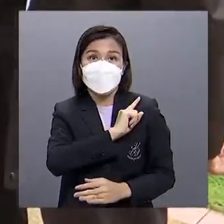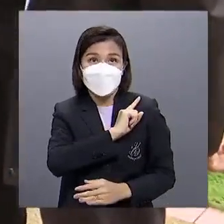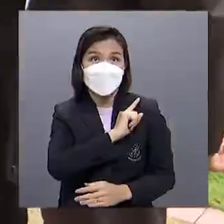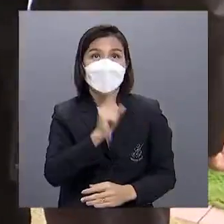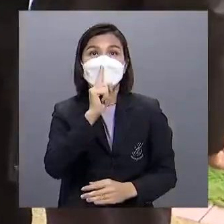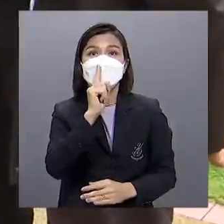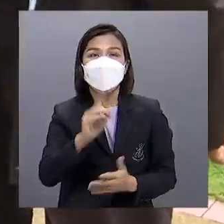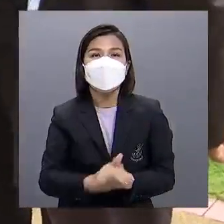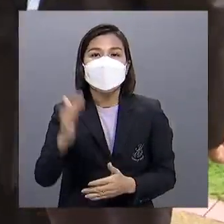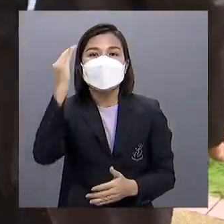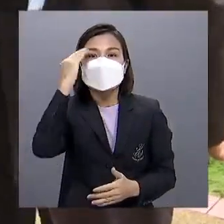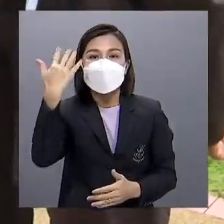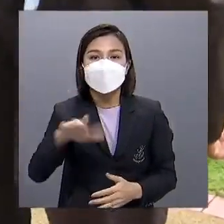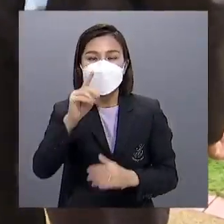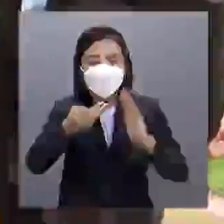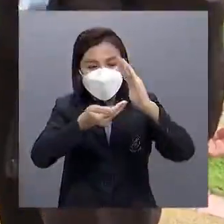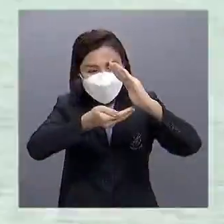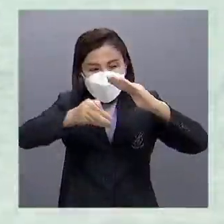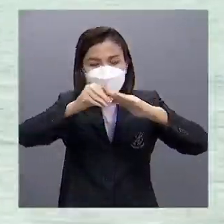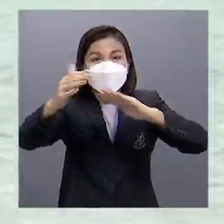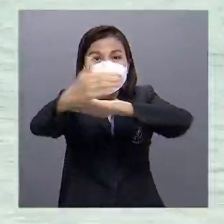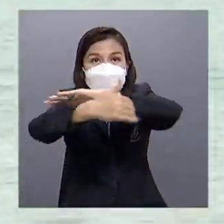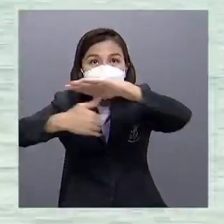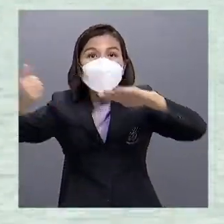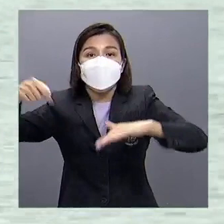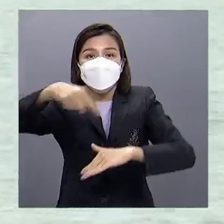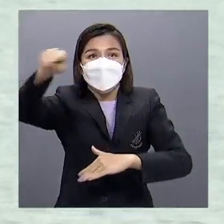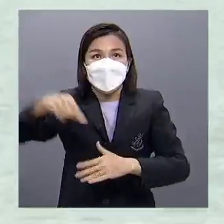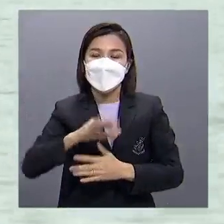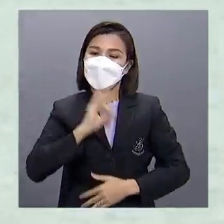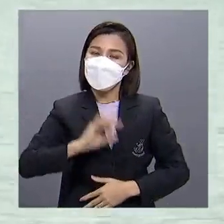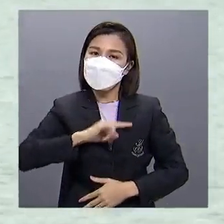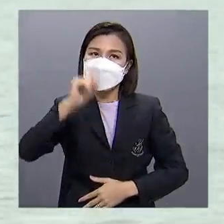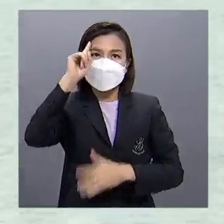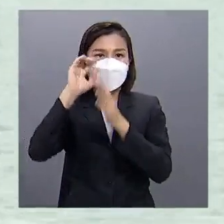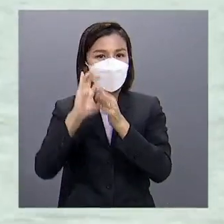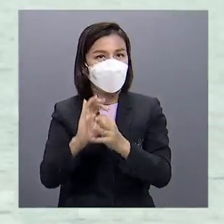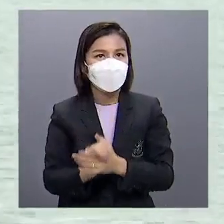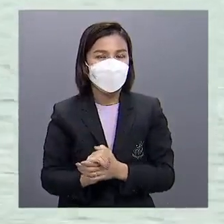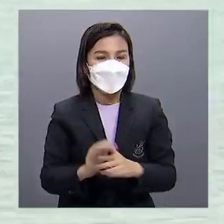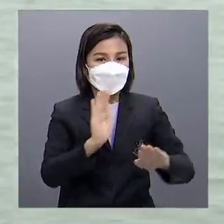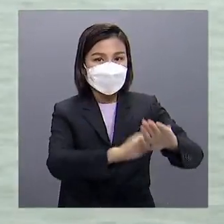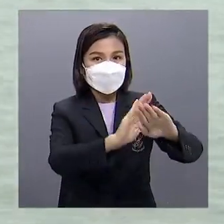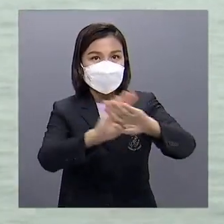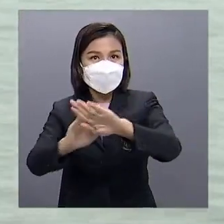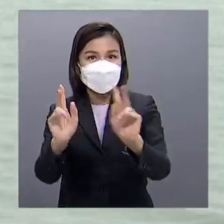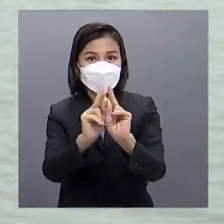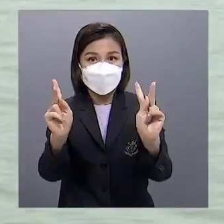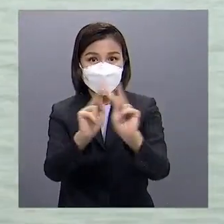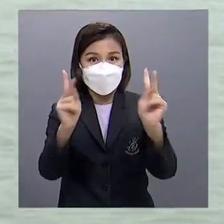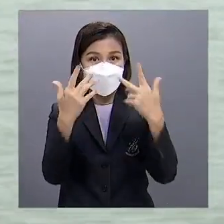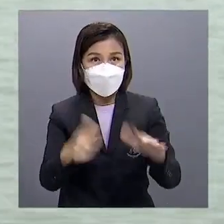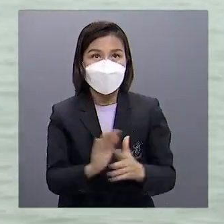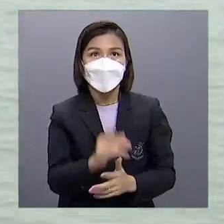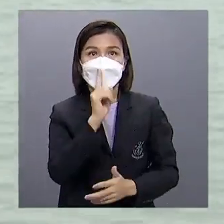รังนกซึ่งเป็นทรัพย์สินของคนทั้งจังหวัดรู้สึกกังวลและเคยออกมาเตือนคณะกรรมการพิจารณาจัดเก็บอากรรังนกถึงมาตรการดู